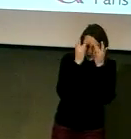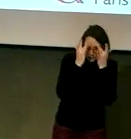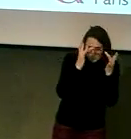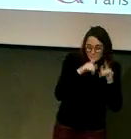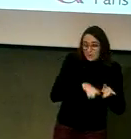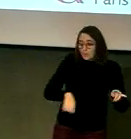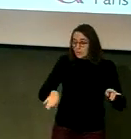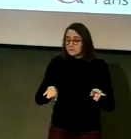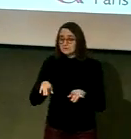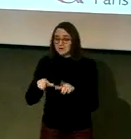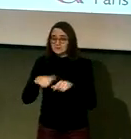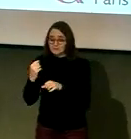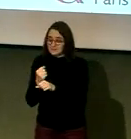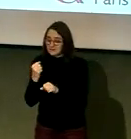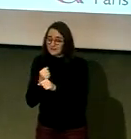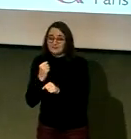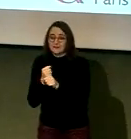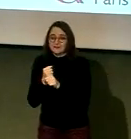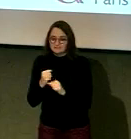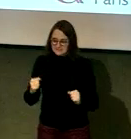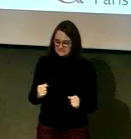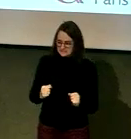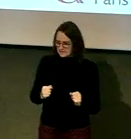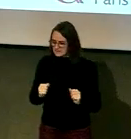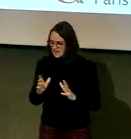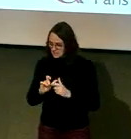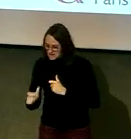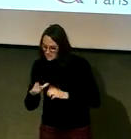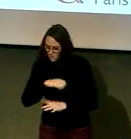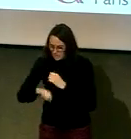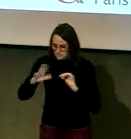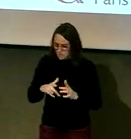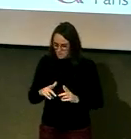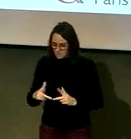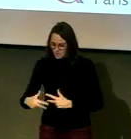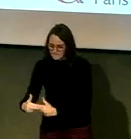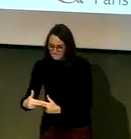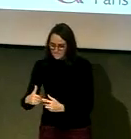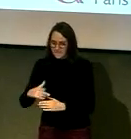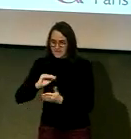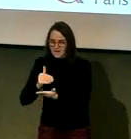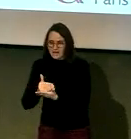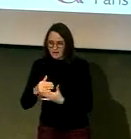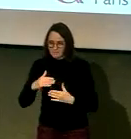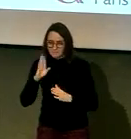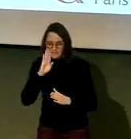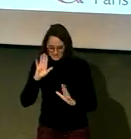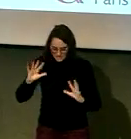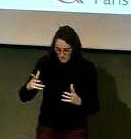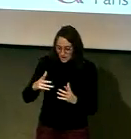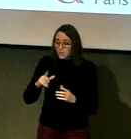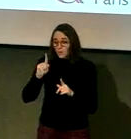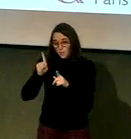travaille, les stress au travail, comment on va s'organiser pour partir en congé maternité. Il y a aussi la femme, les